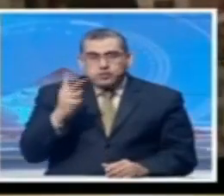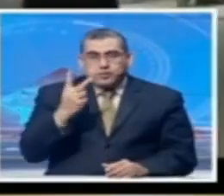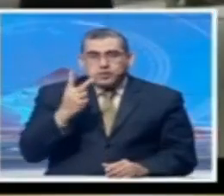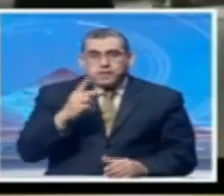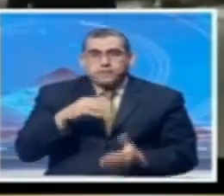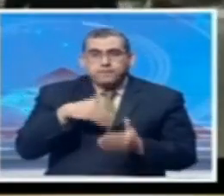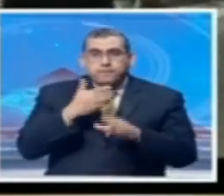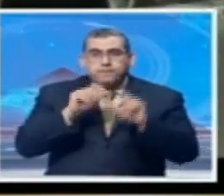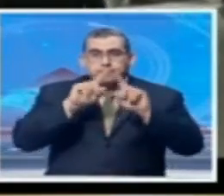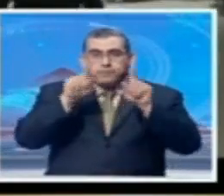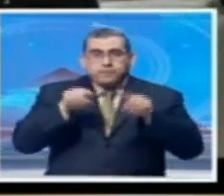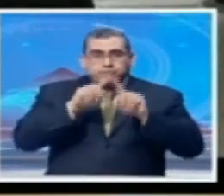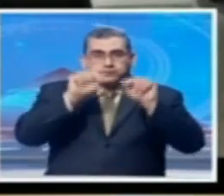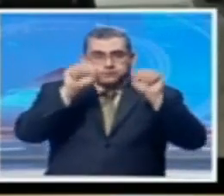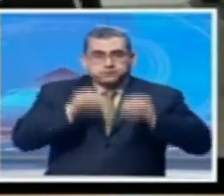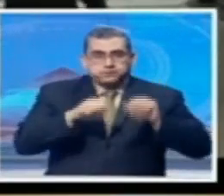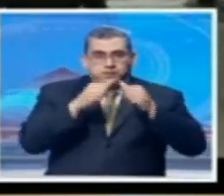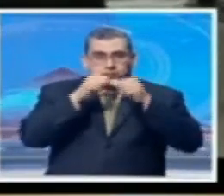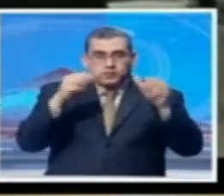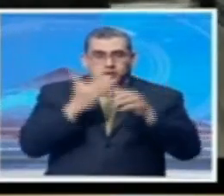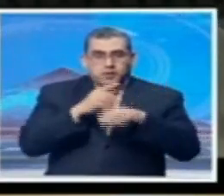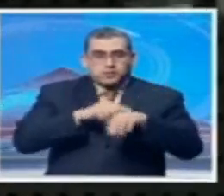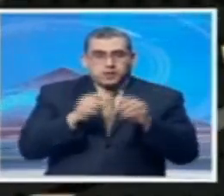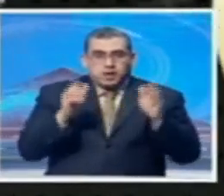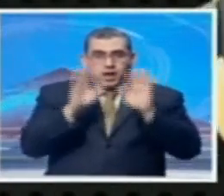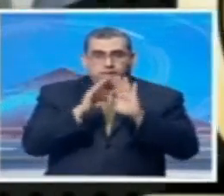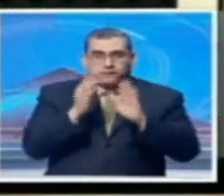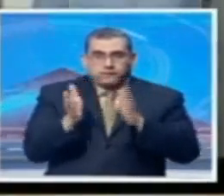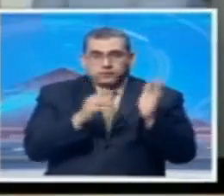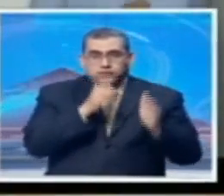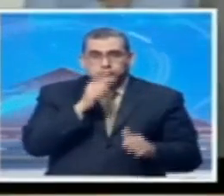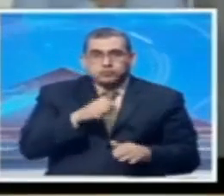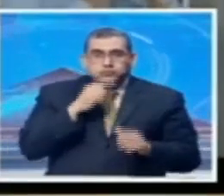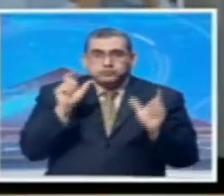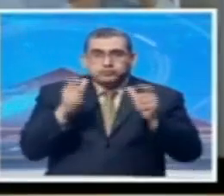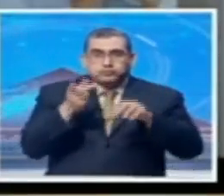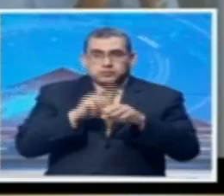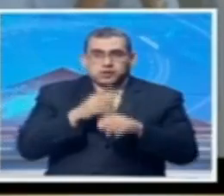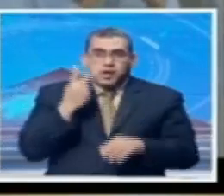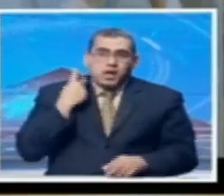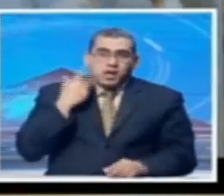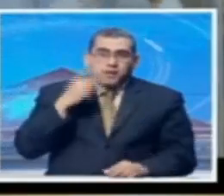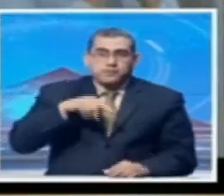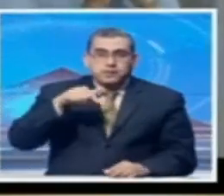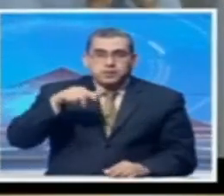3917 محلا مخالفا لقرار مواعيد الغلق. كما تم ضبط عدد